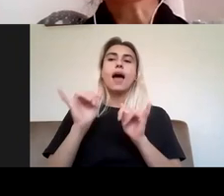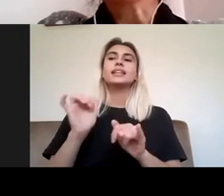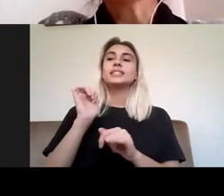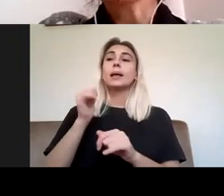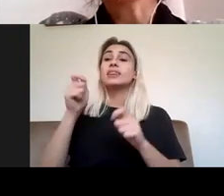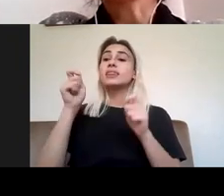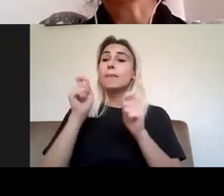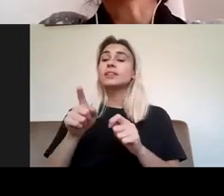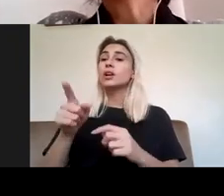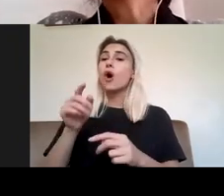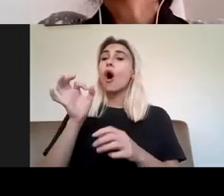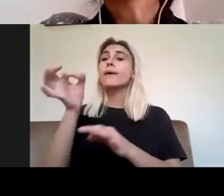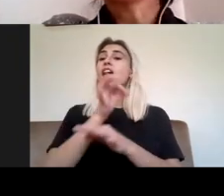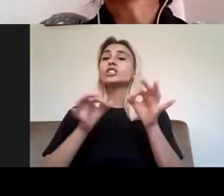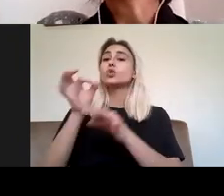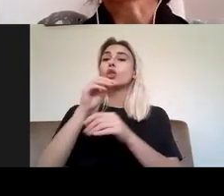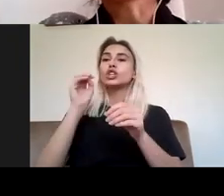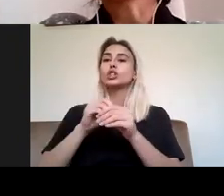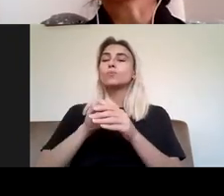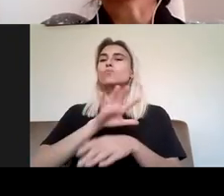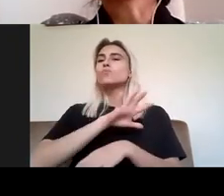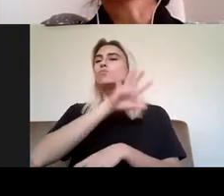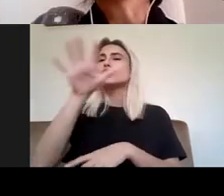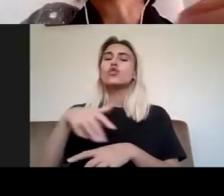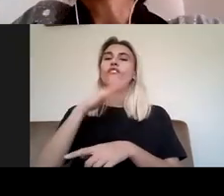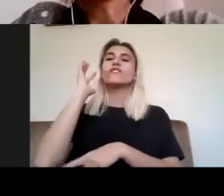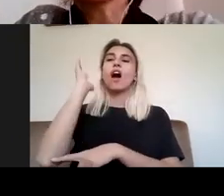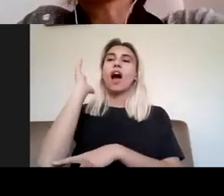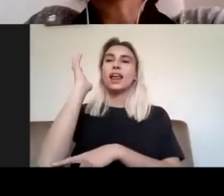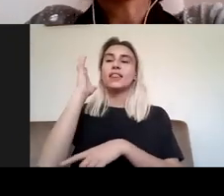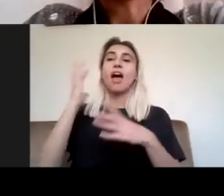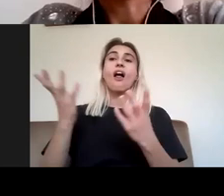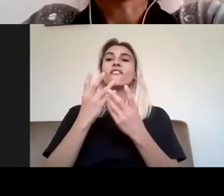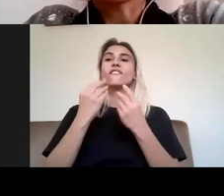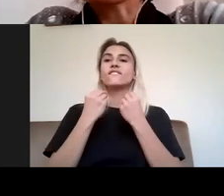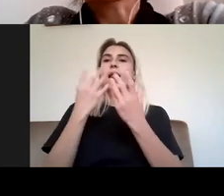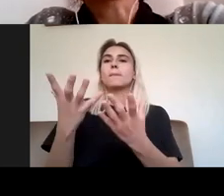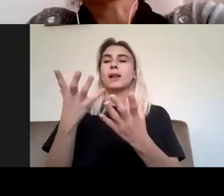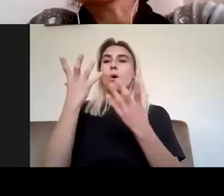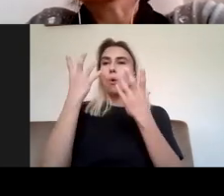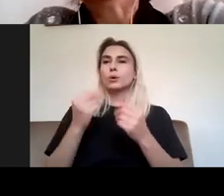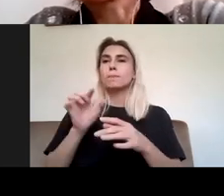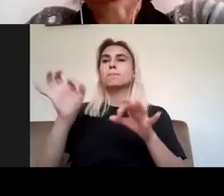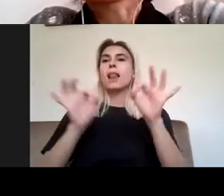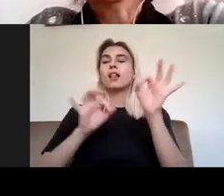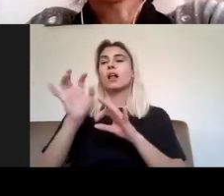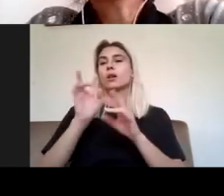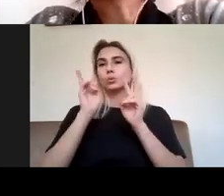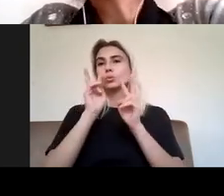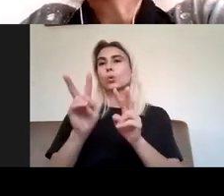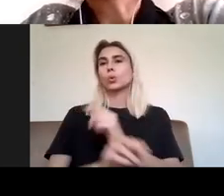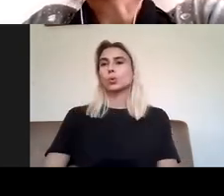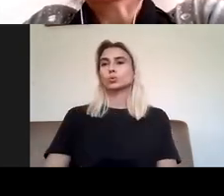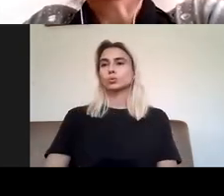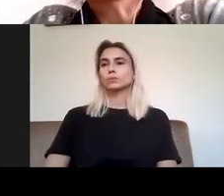yaptığınız operasyon içerisindeki bütün faaliyetlerinizi de en verimli hale getirecek şekilde planlandığını da görüyoruz zaten.